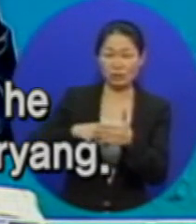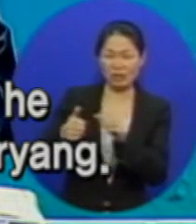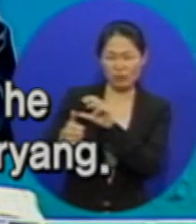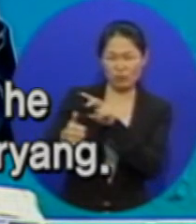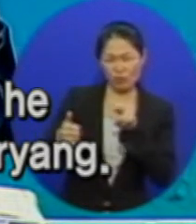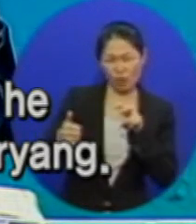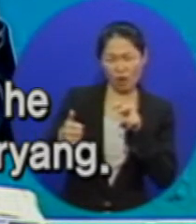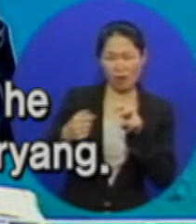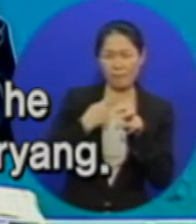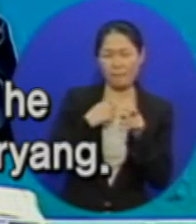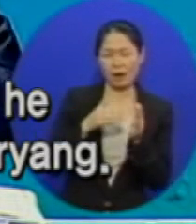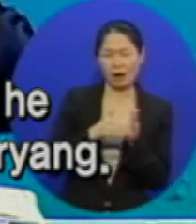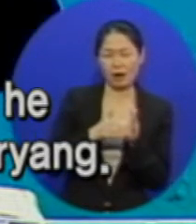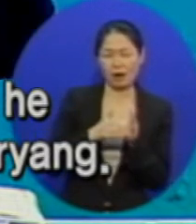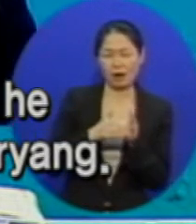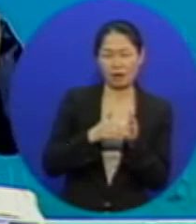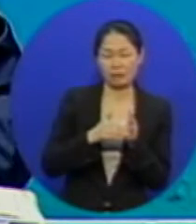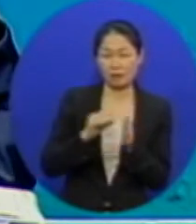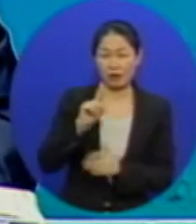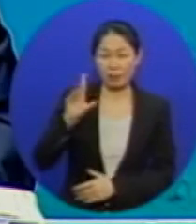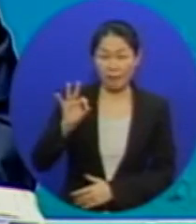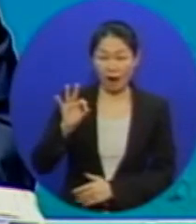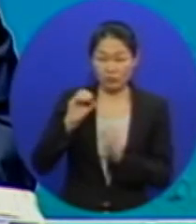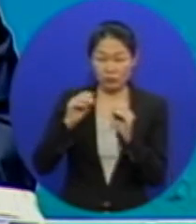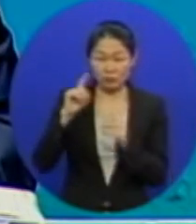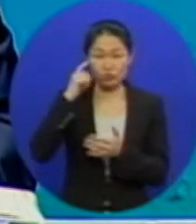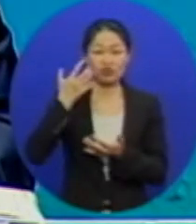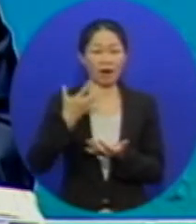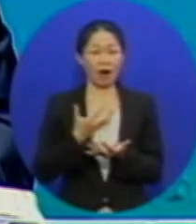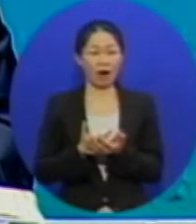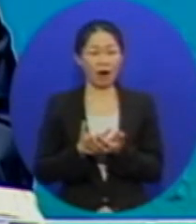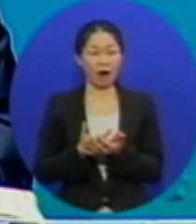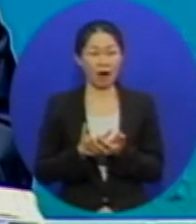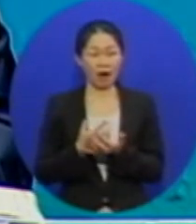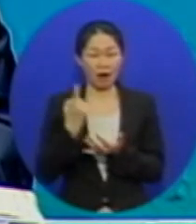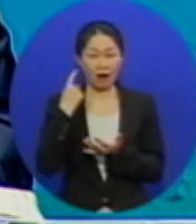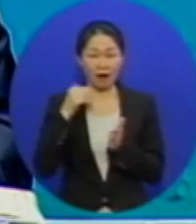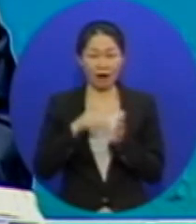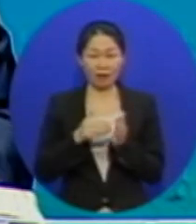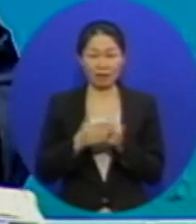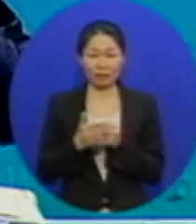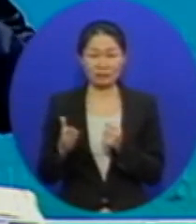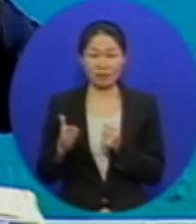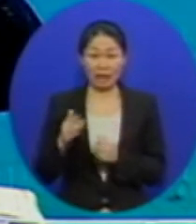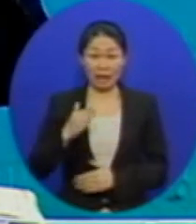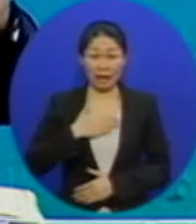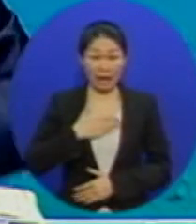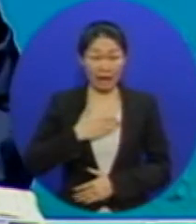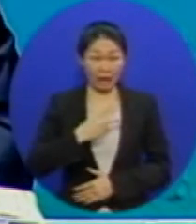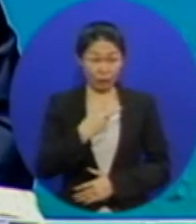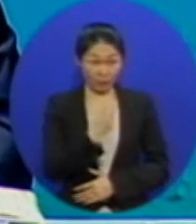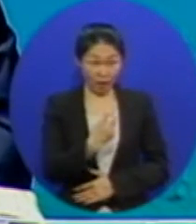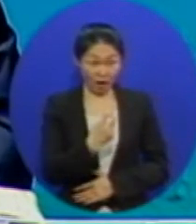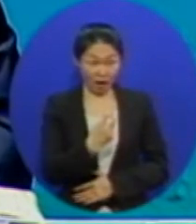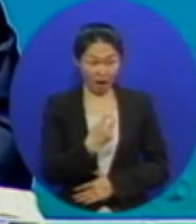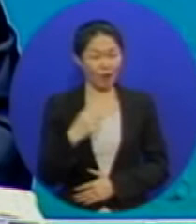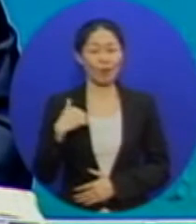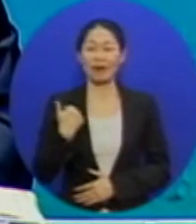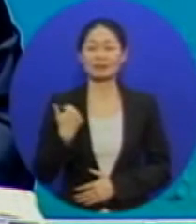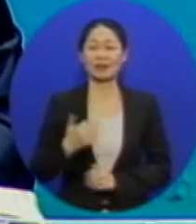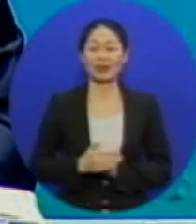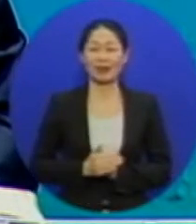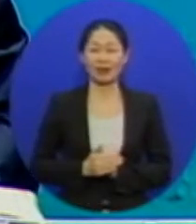있었다 박미령 선교사님이 얼마나 충격을 받았는지 그 말 듯 자기도 미워 할 주로 몰랐어 자기